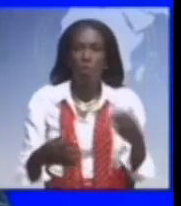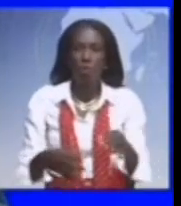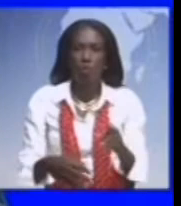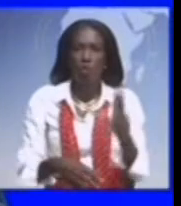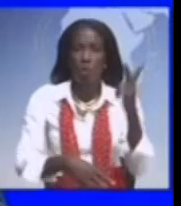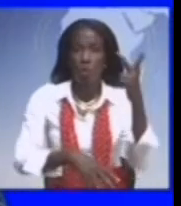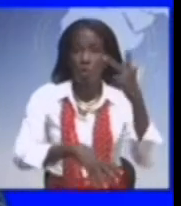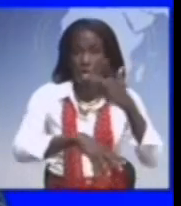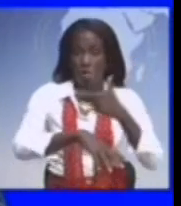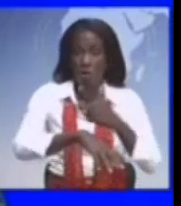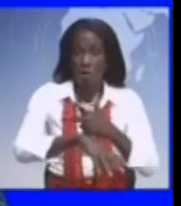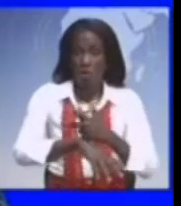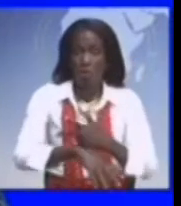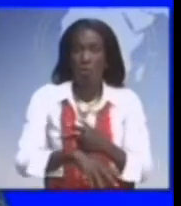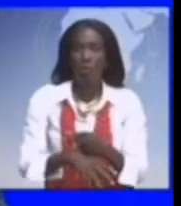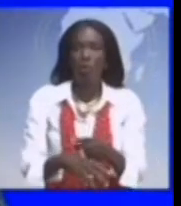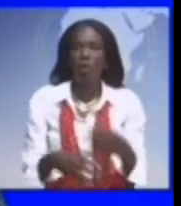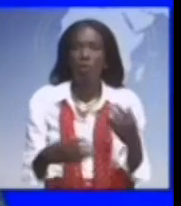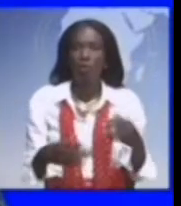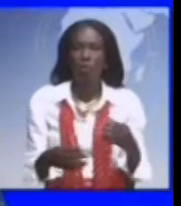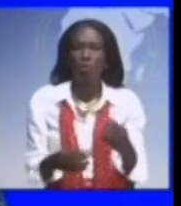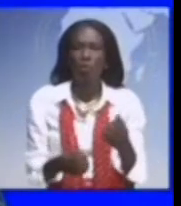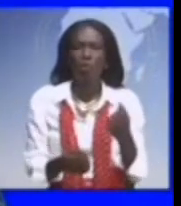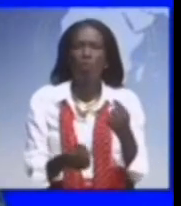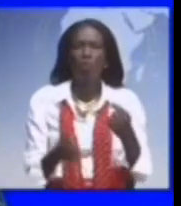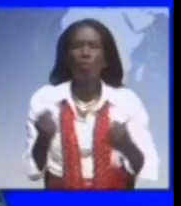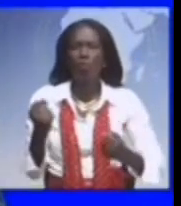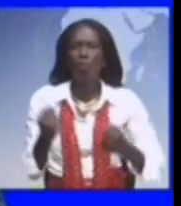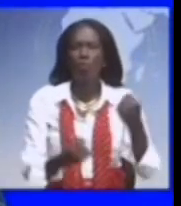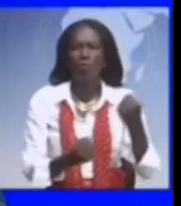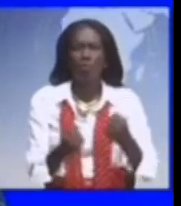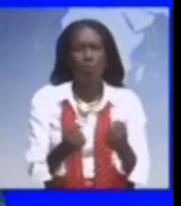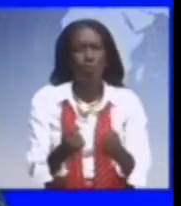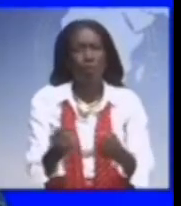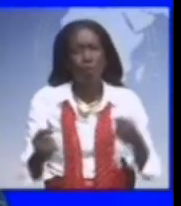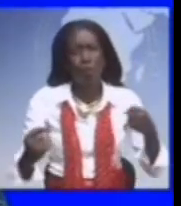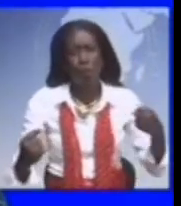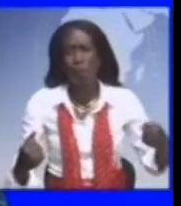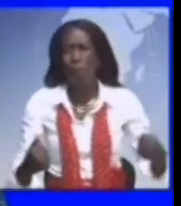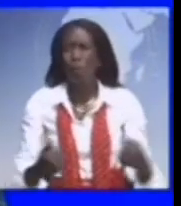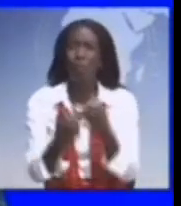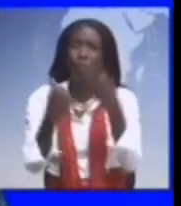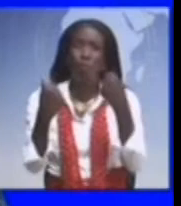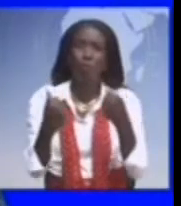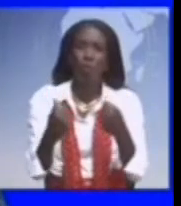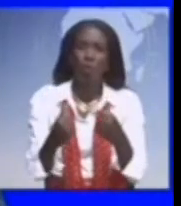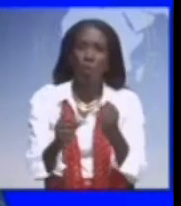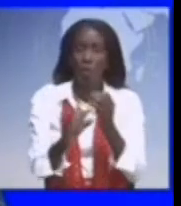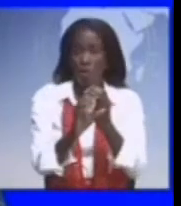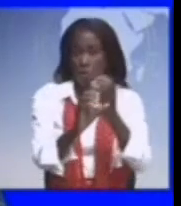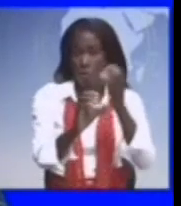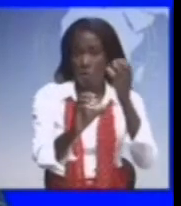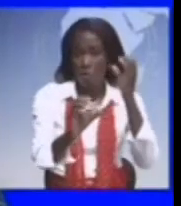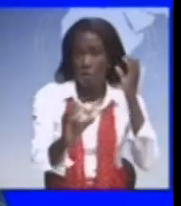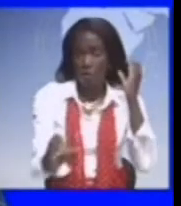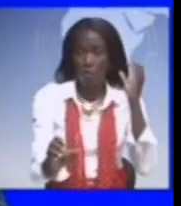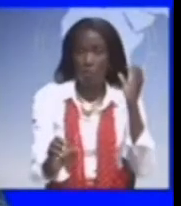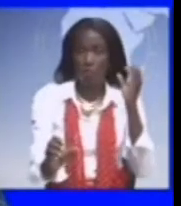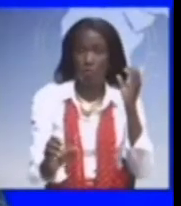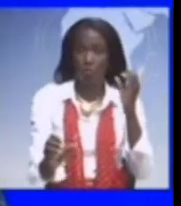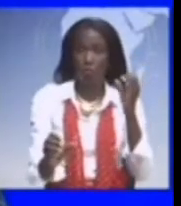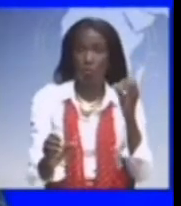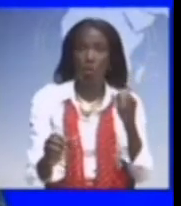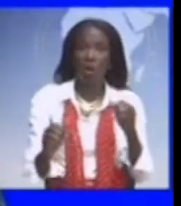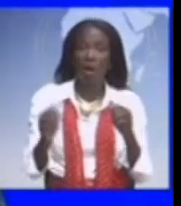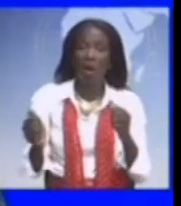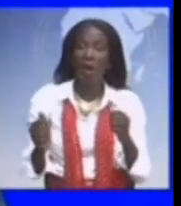l'axe Oyan-Kango, un accident de la circulation s'est produit entre un minibus de marque Toyota Yas et